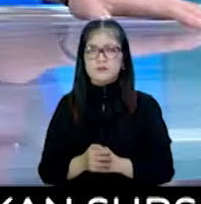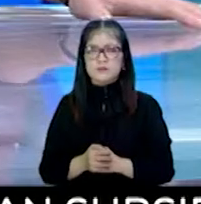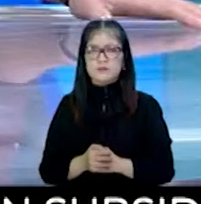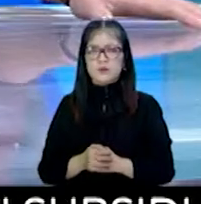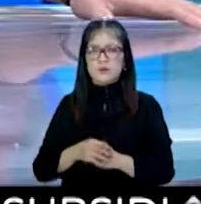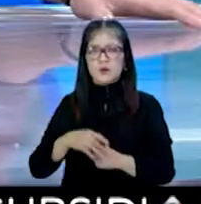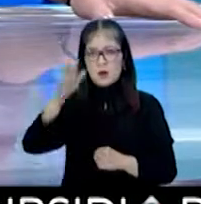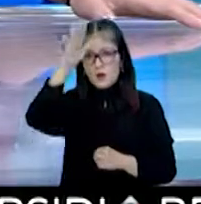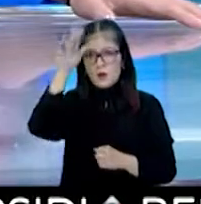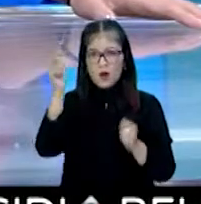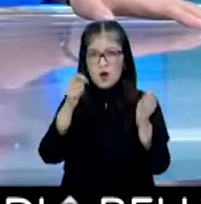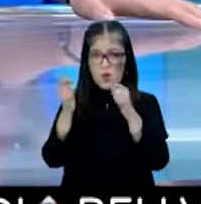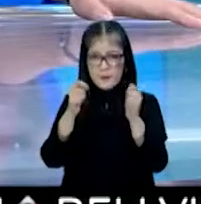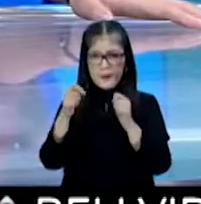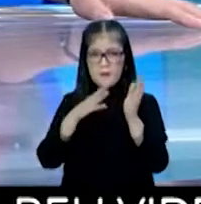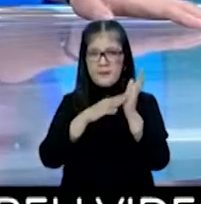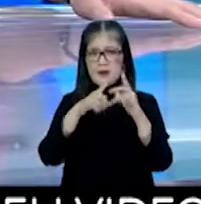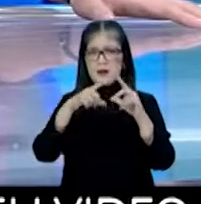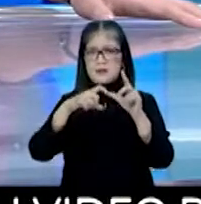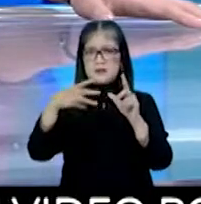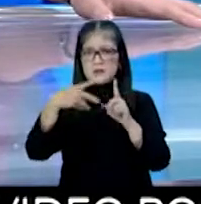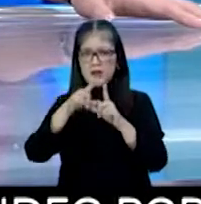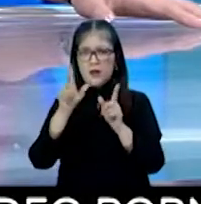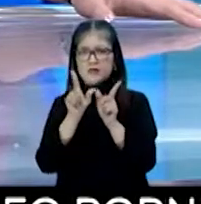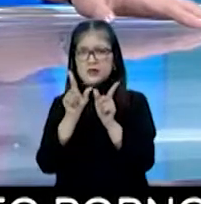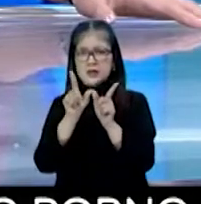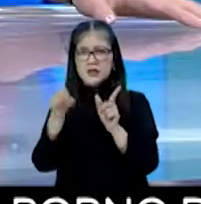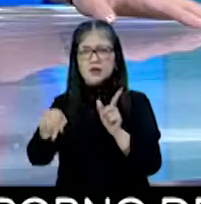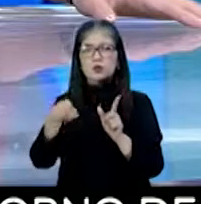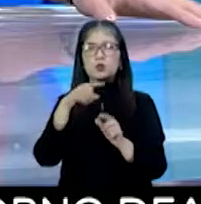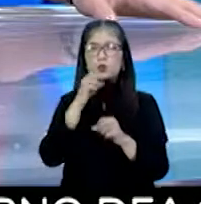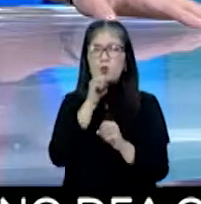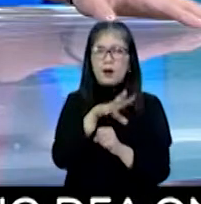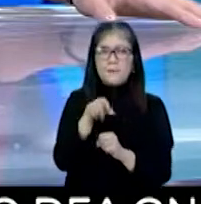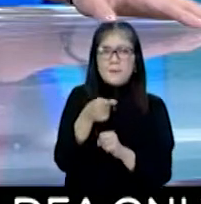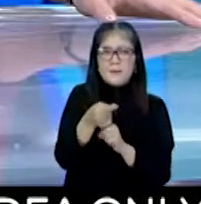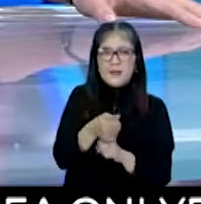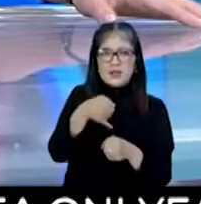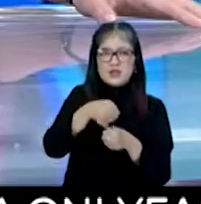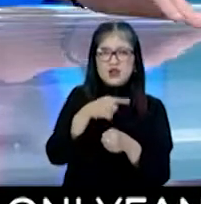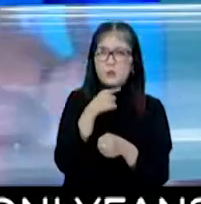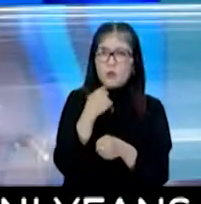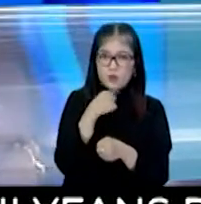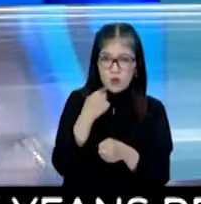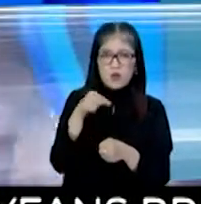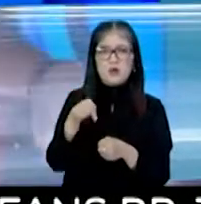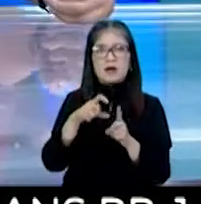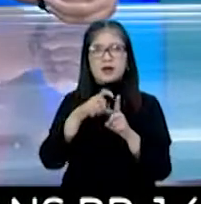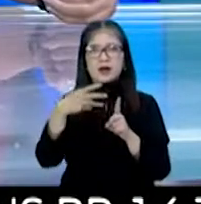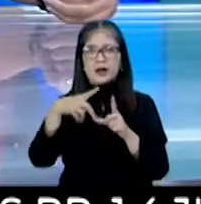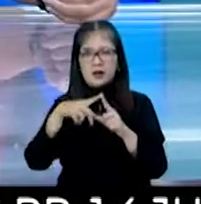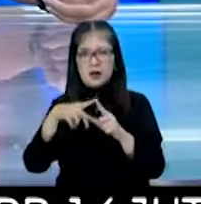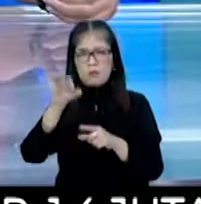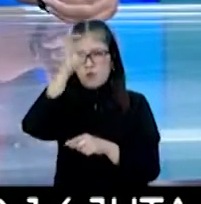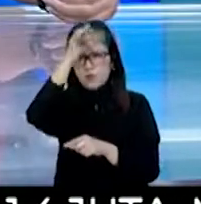Kita beralih ke informasi lainnya, pemirsa. Komika Marcel Widianto mengungkap alasan pembelian konten pornografi Dea OnlyFans. Polisi masih menggali